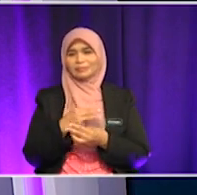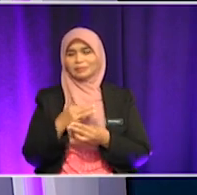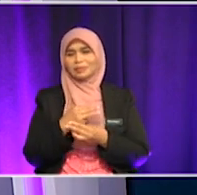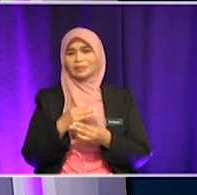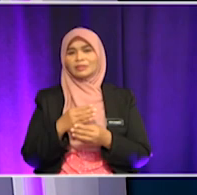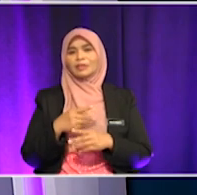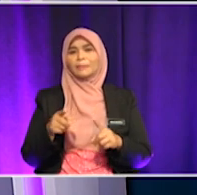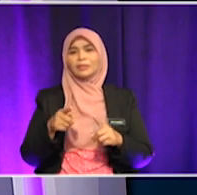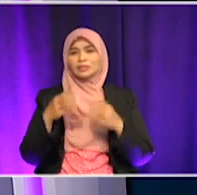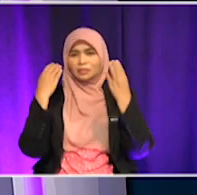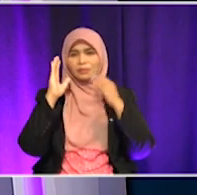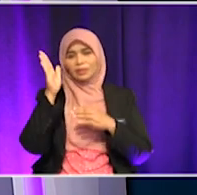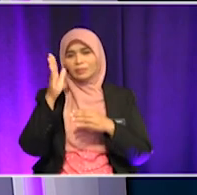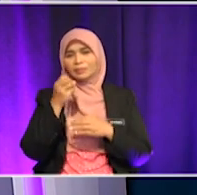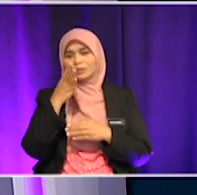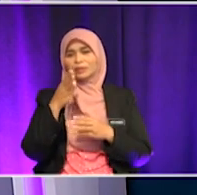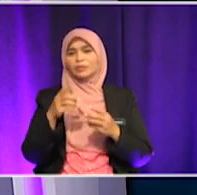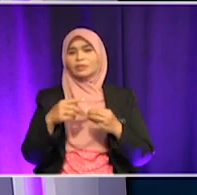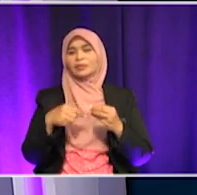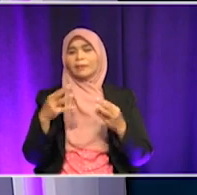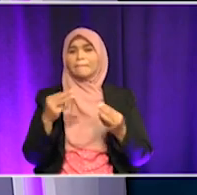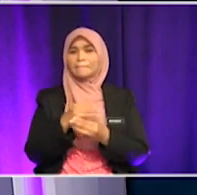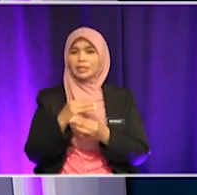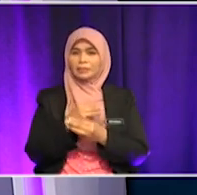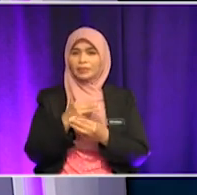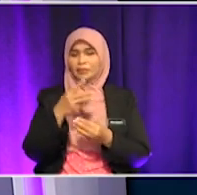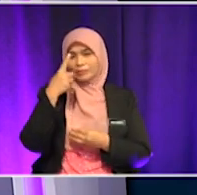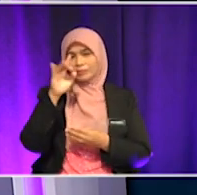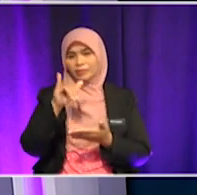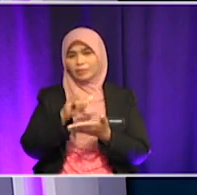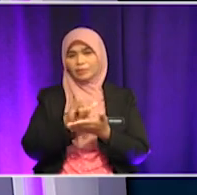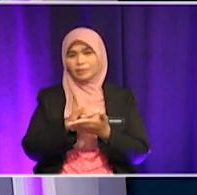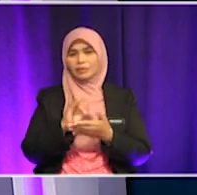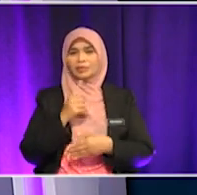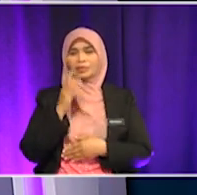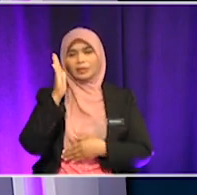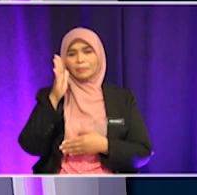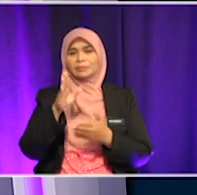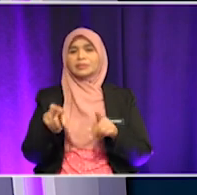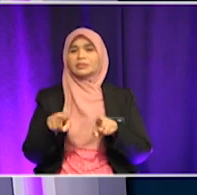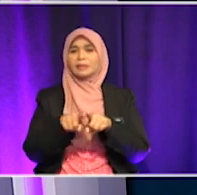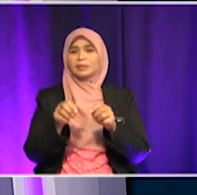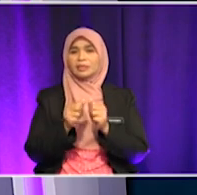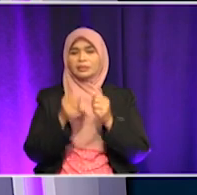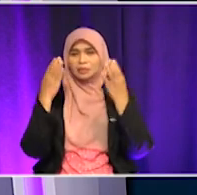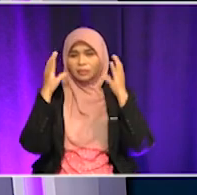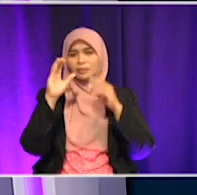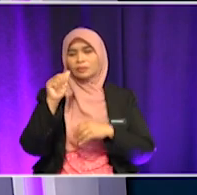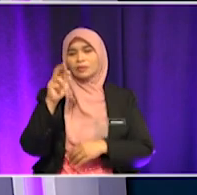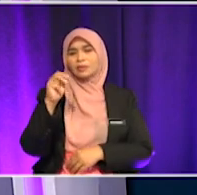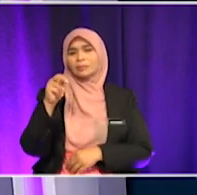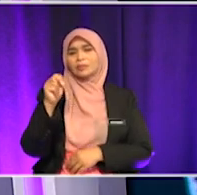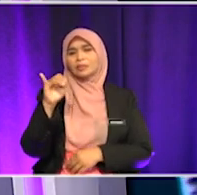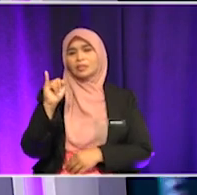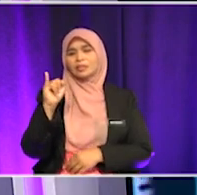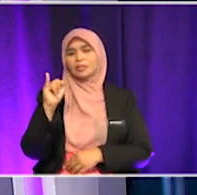luas mengenai matematik. Jadi untuk itu kita bersama dengan cikgu Amni Arifin dari SMK Taman